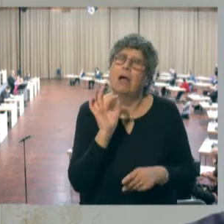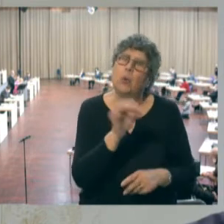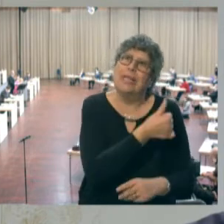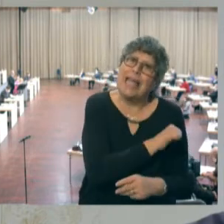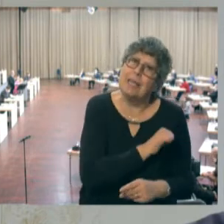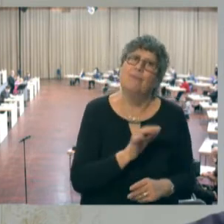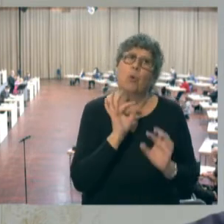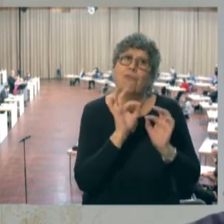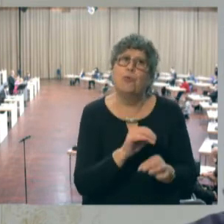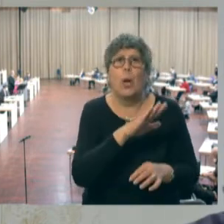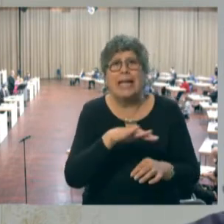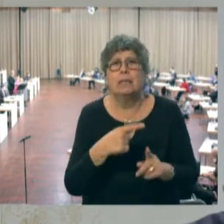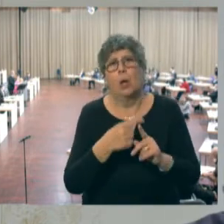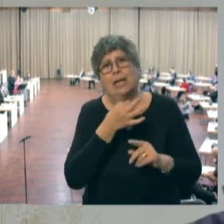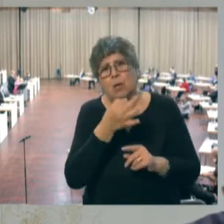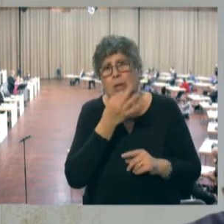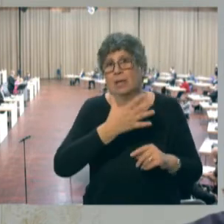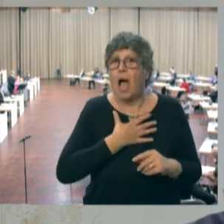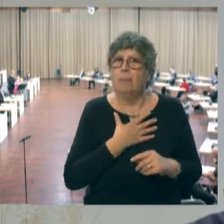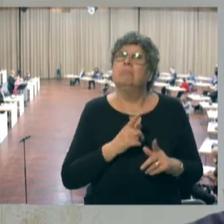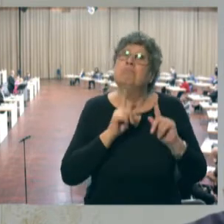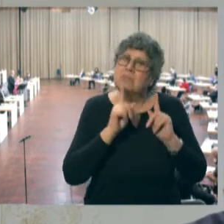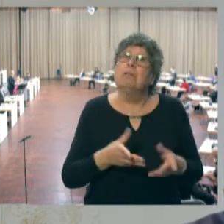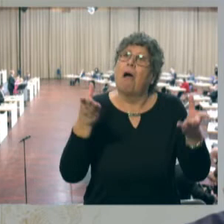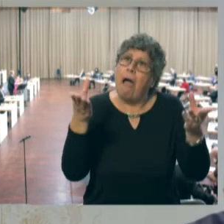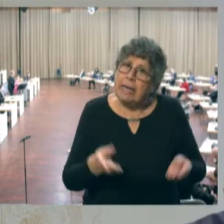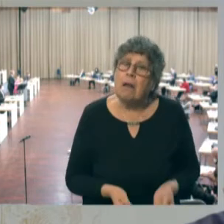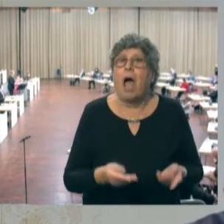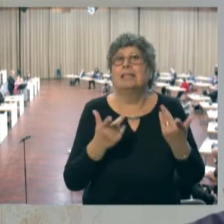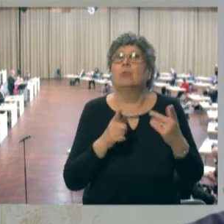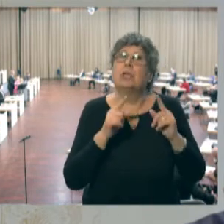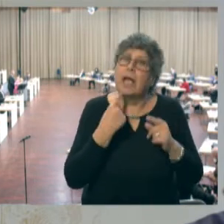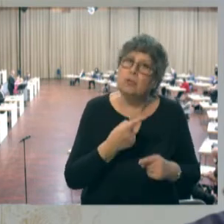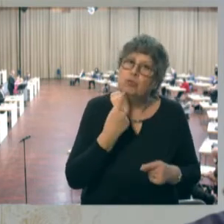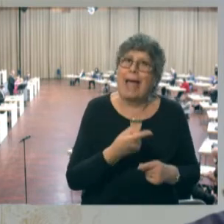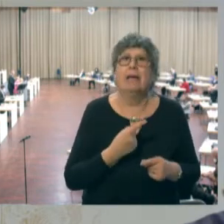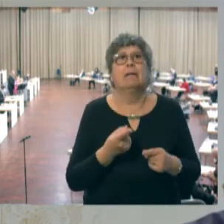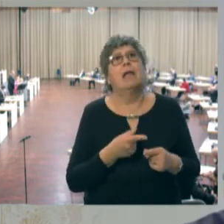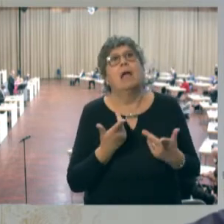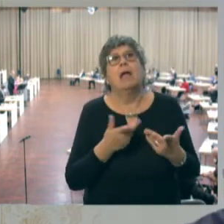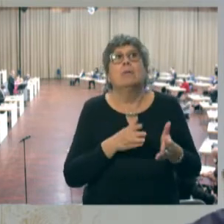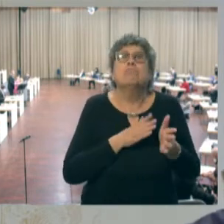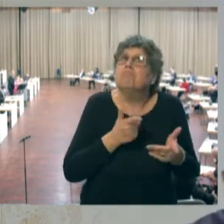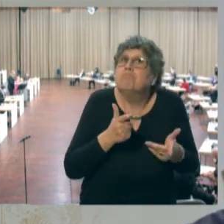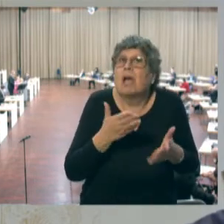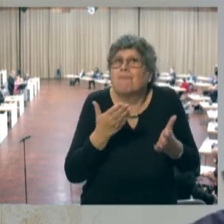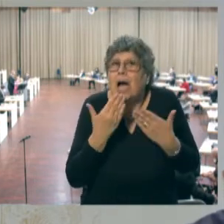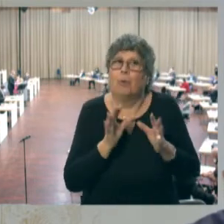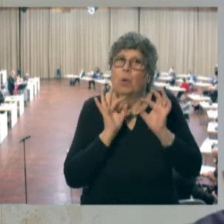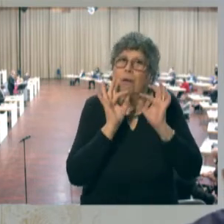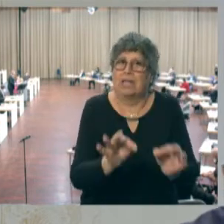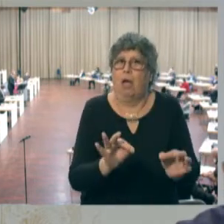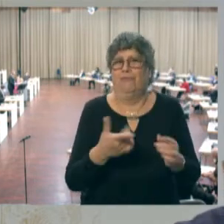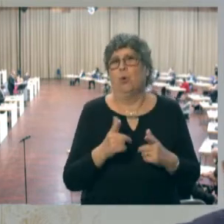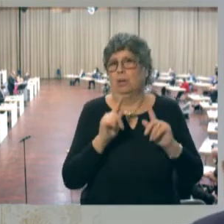für Kinder und Jugendliche haben, ja, dann sollten wir auch dazu einladen und dann brauchen wir auch eine entsprechende Kampagne. Auch das muss an dieser Stelle klar